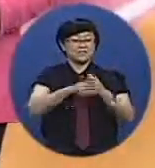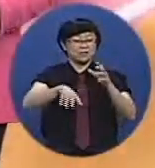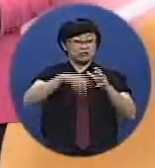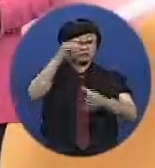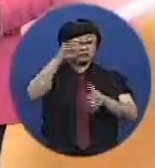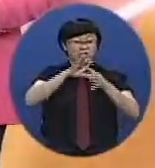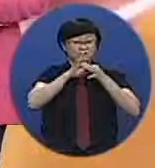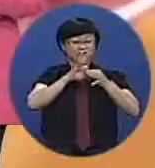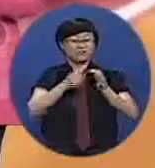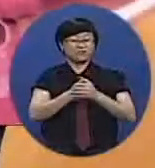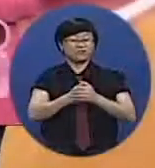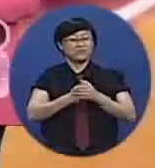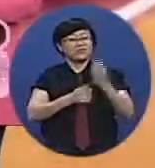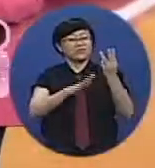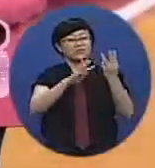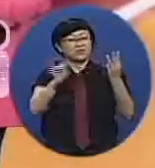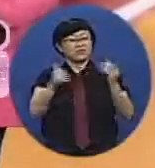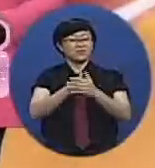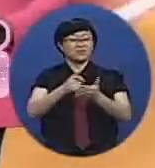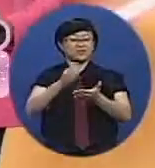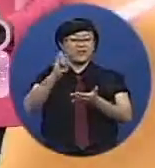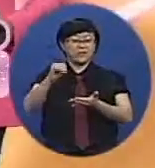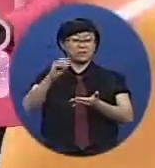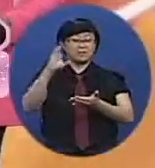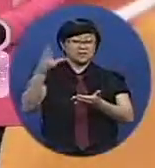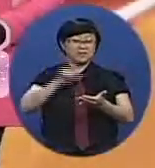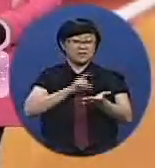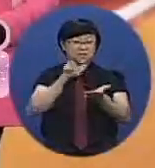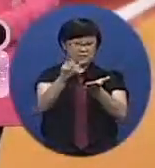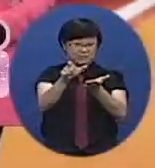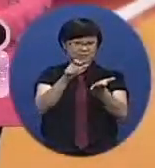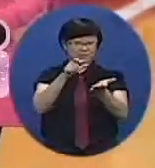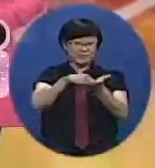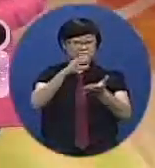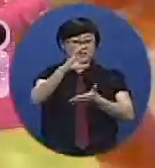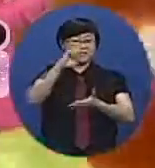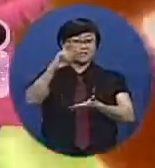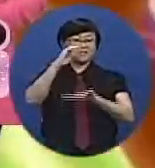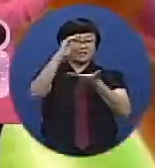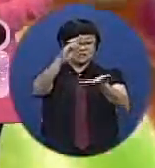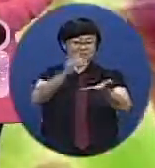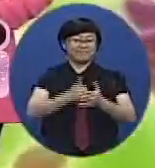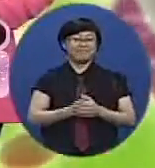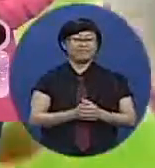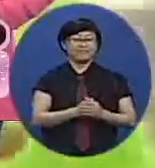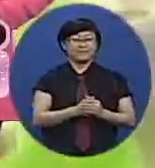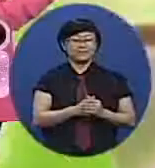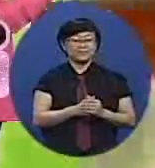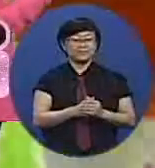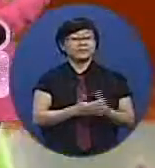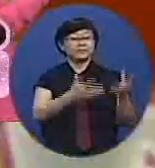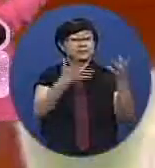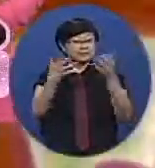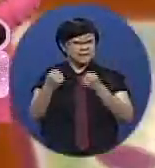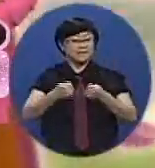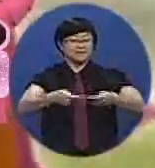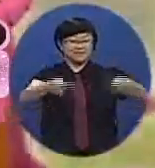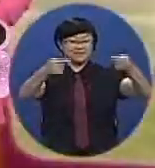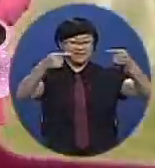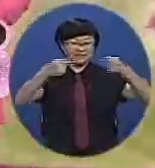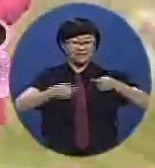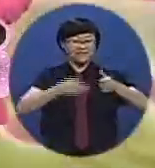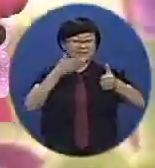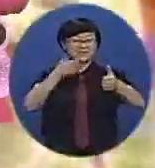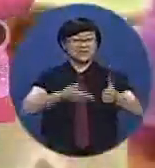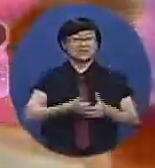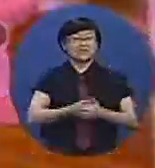추첨을 통해서 세 분께 MC들의 사인 CD 네. 보내드리도록 하겠습니다. 많은 참여